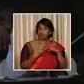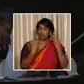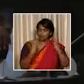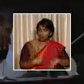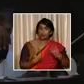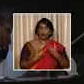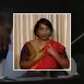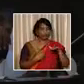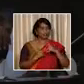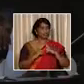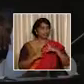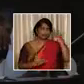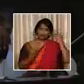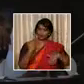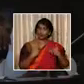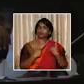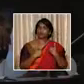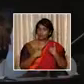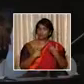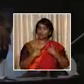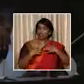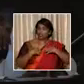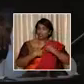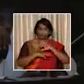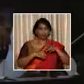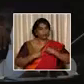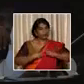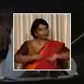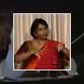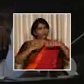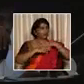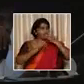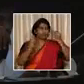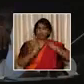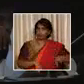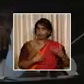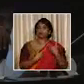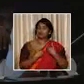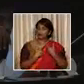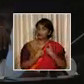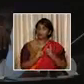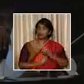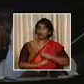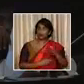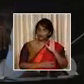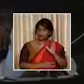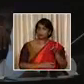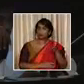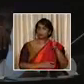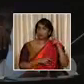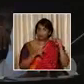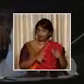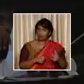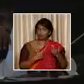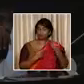எங்கள் உடைமைகளை இழந்திருக்கிறோம். மீண்டும் எங்களை அழித்தவர்கள், எங்கள் மீது குற்றம் புரிந்தவர்கள், எங்கள் மீது சுத்தம் புரிந்தவர்கள், எங்கள்